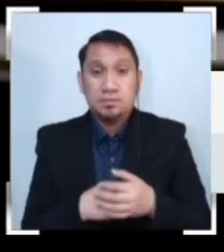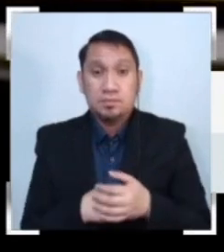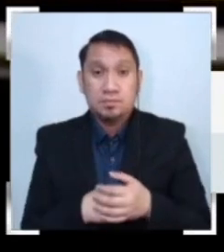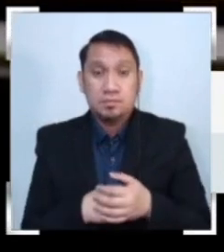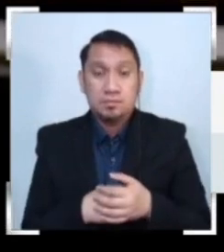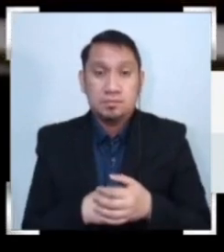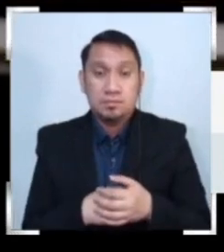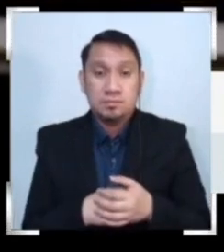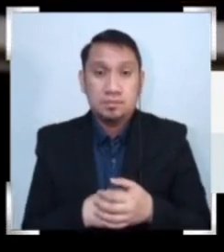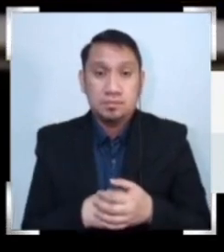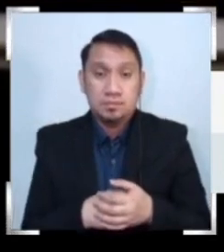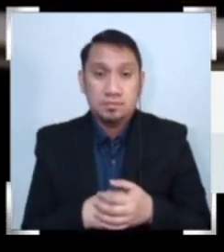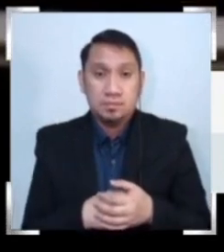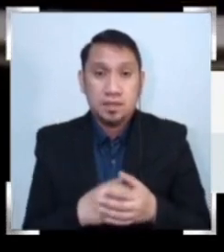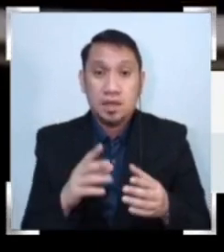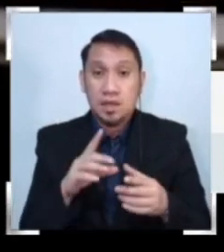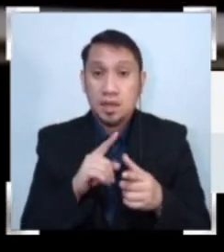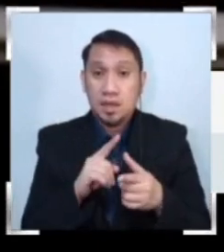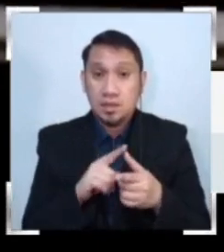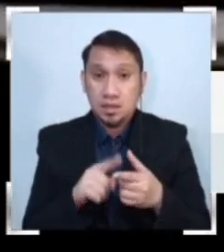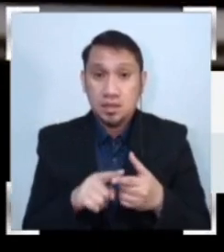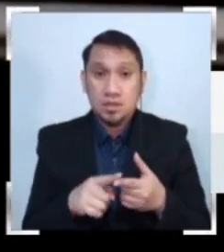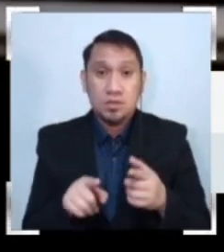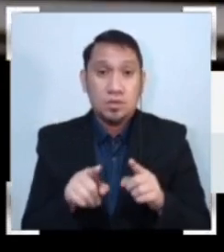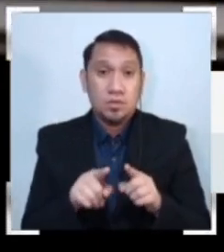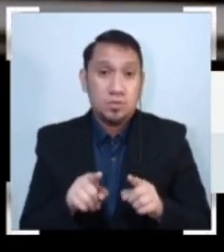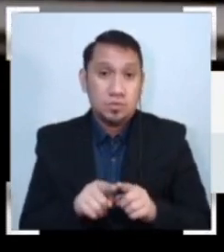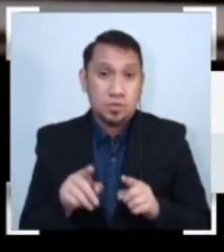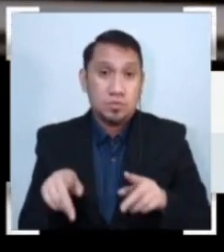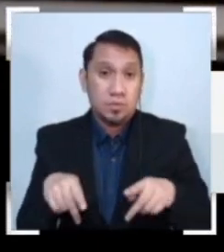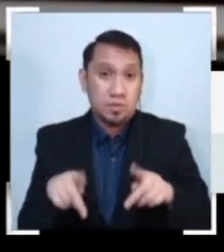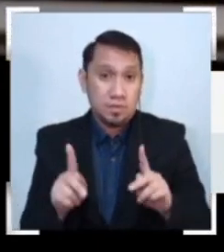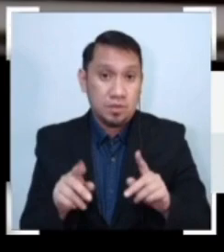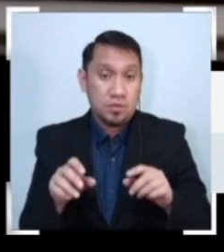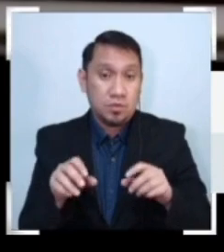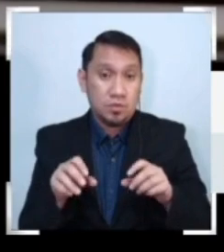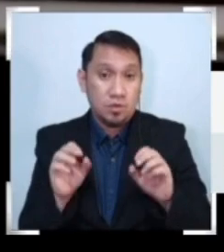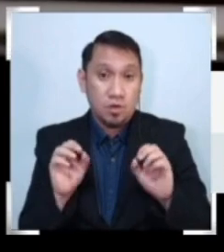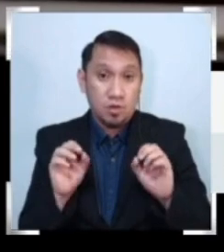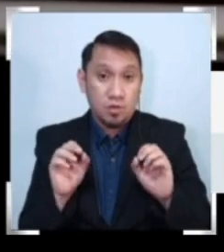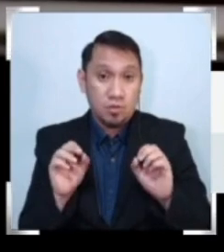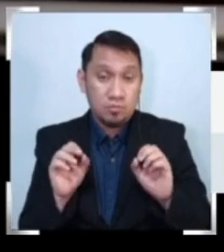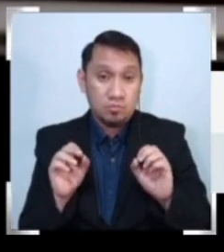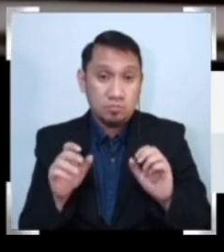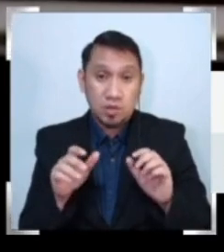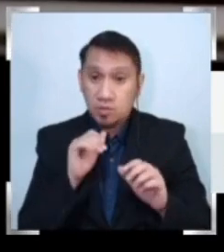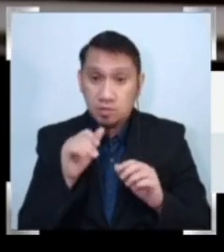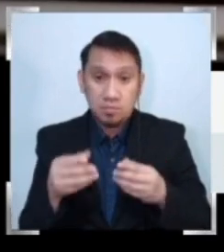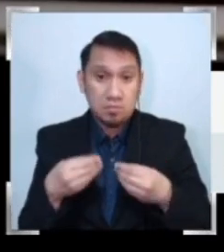yung privilegyo nila masuspinde at hindi sila mabigyan ng lisensya